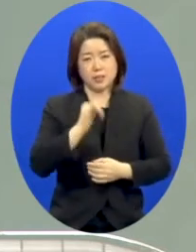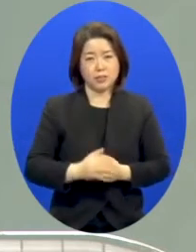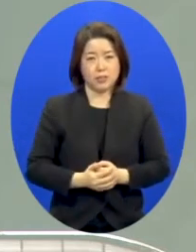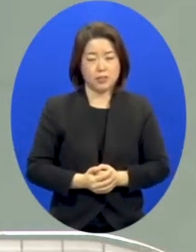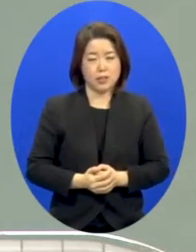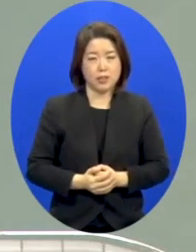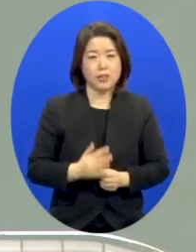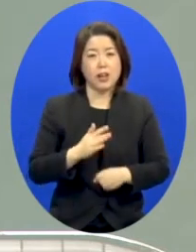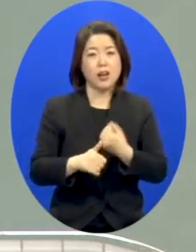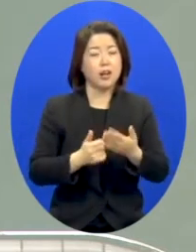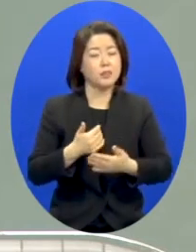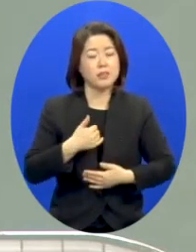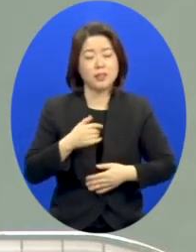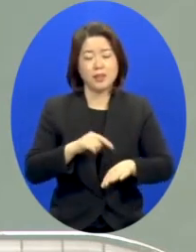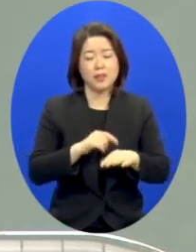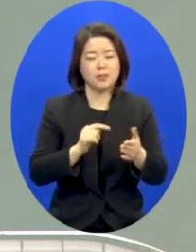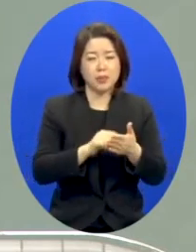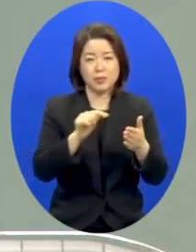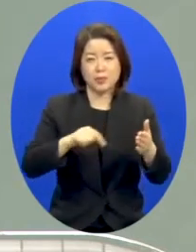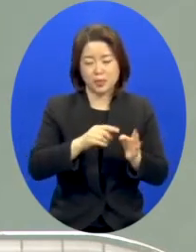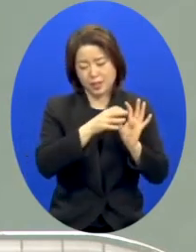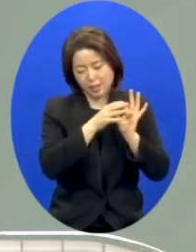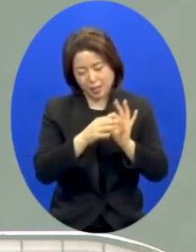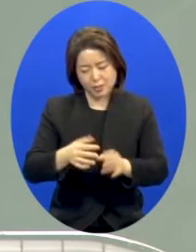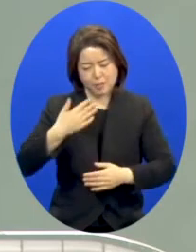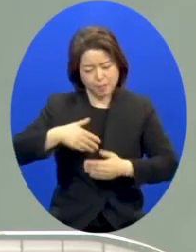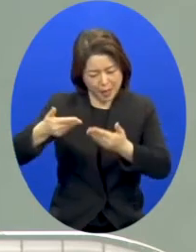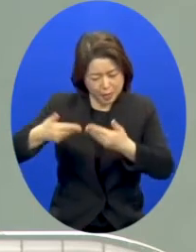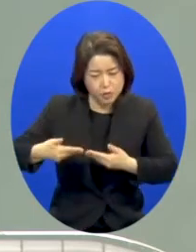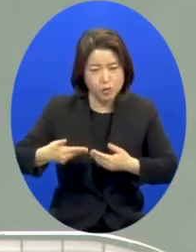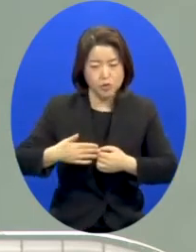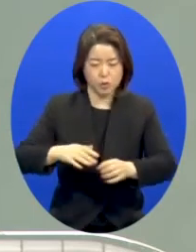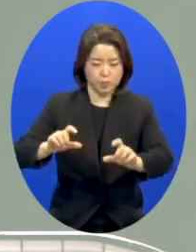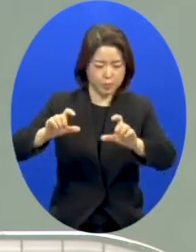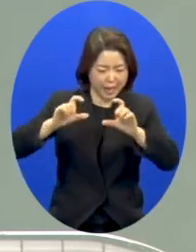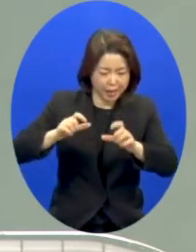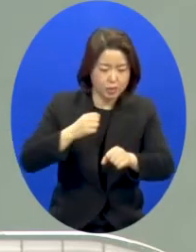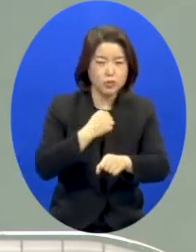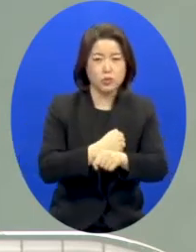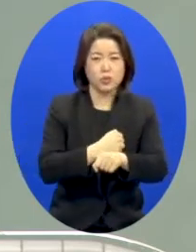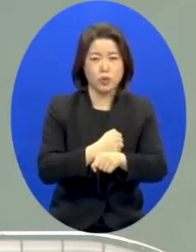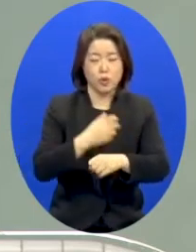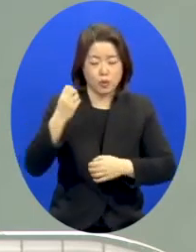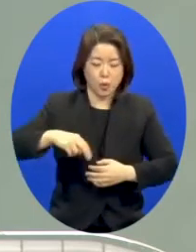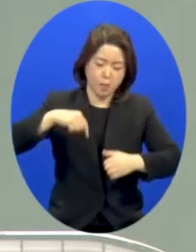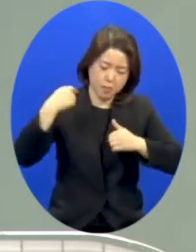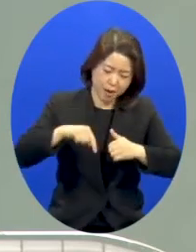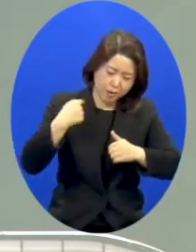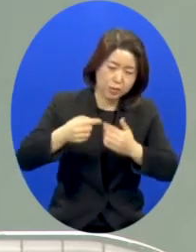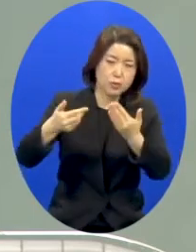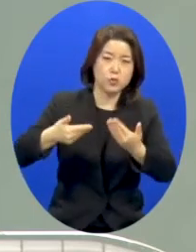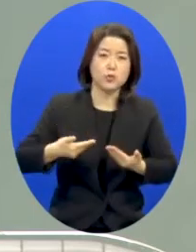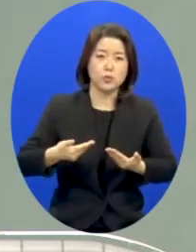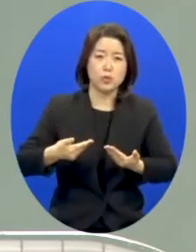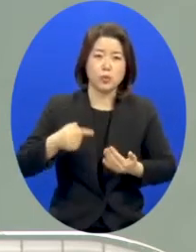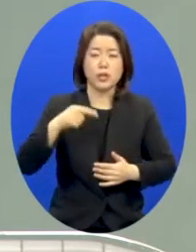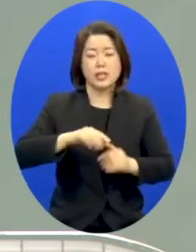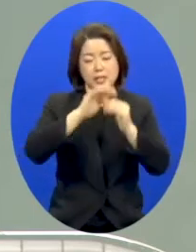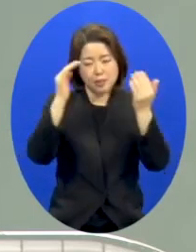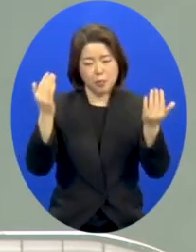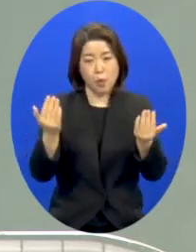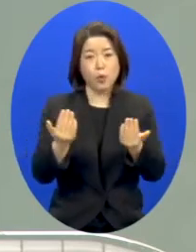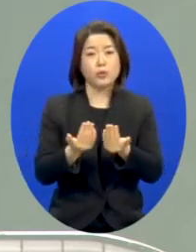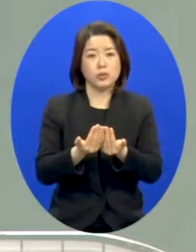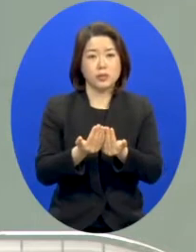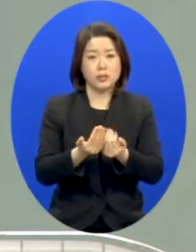하나님이 내 마음속에 계속 깨우지 시고 경고 하시고 그리고 가르치시고 이 모든 것들이